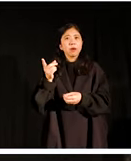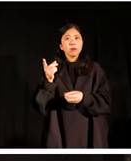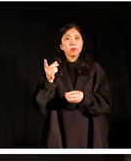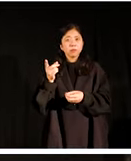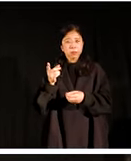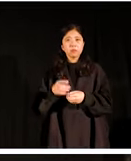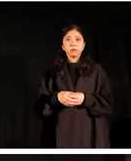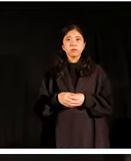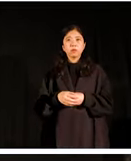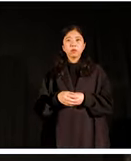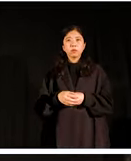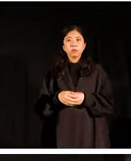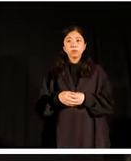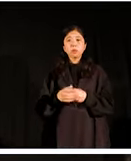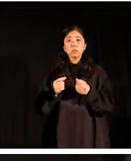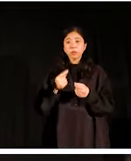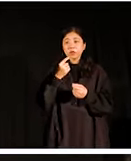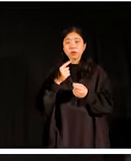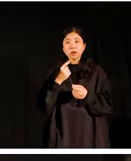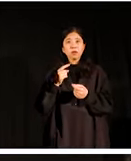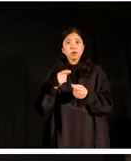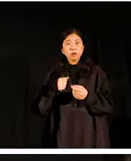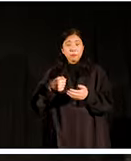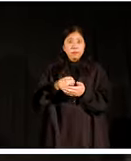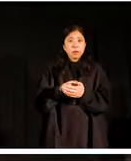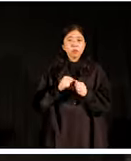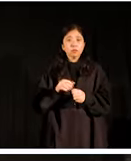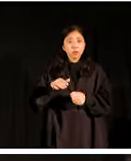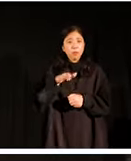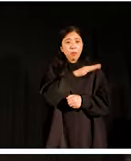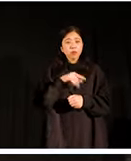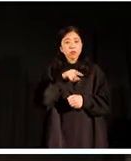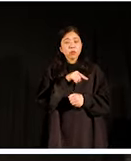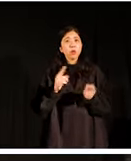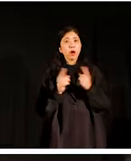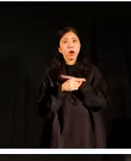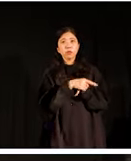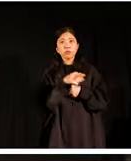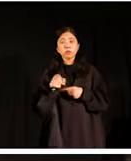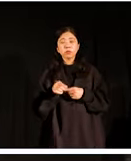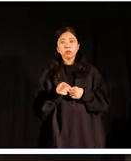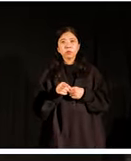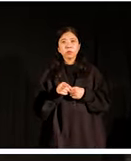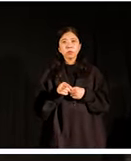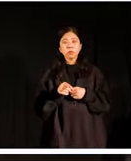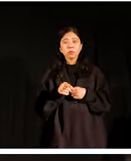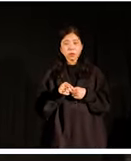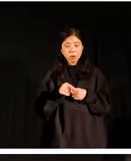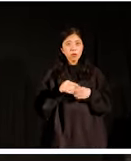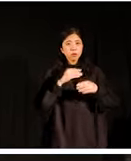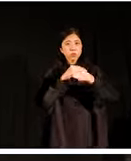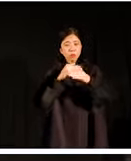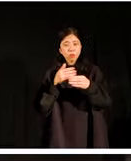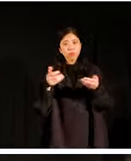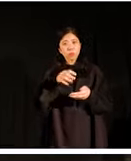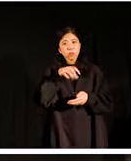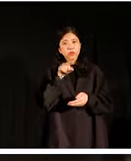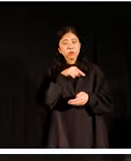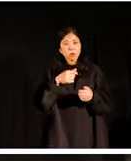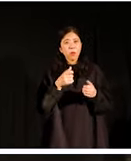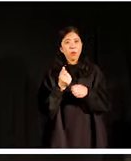で周りの人もやっぱ変わるんですね自分がこういった決断をしたことであ先生そういう風に思ってたんだねって周りのまず同僚ですとか職場の人も